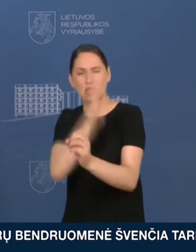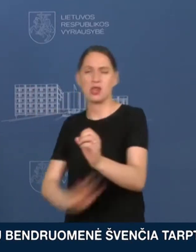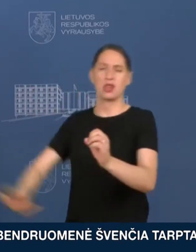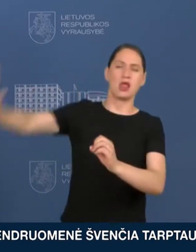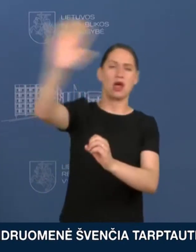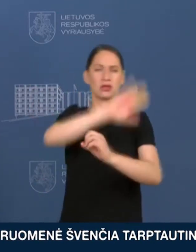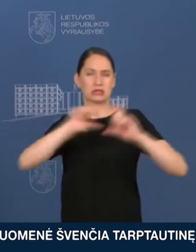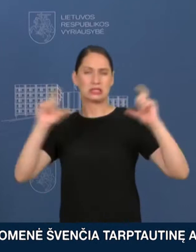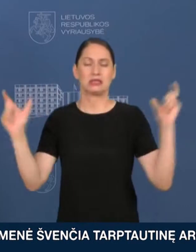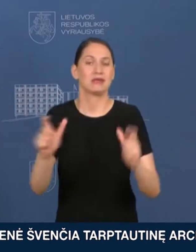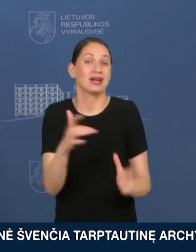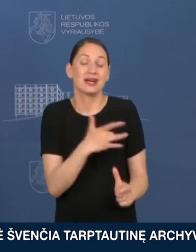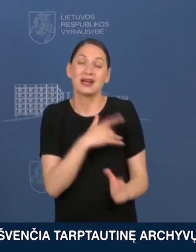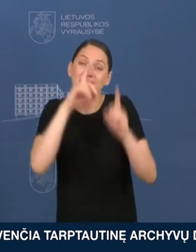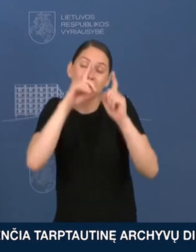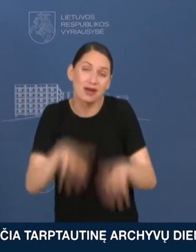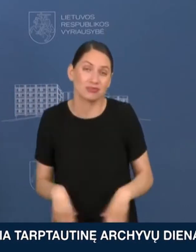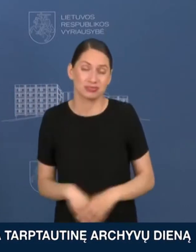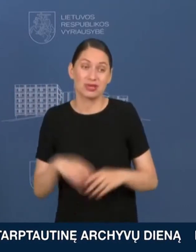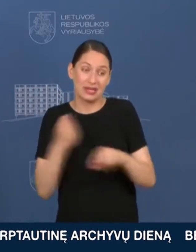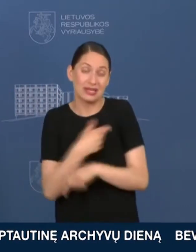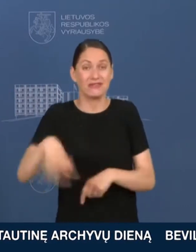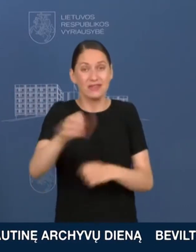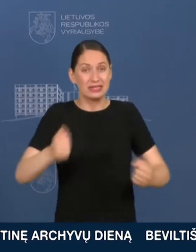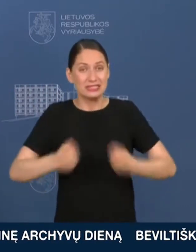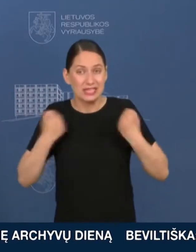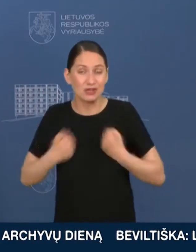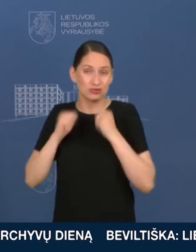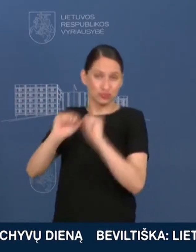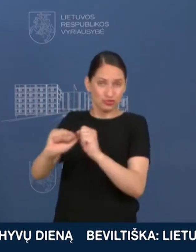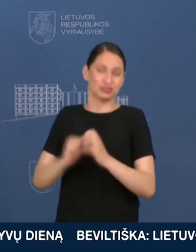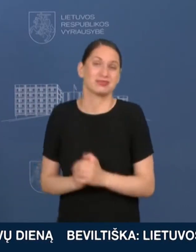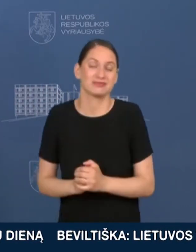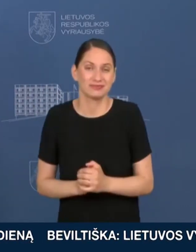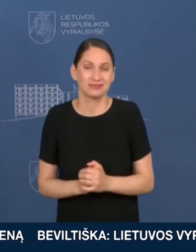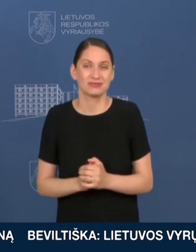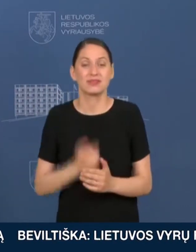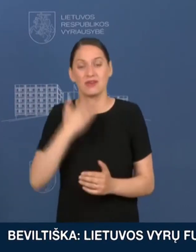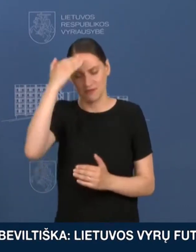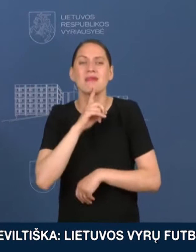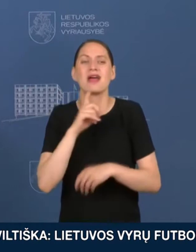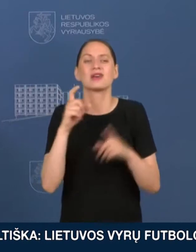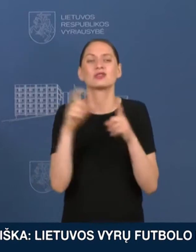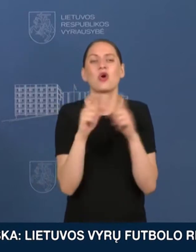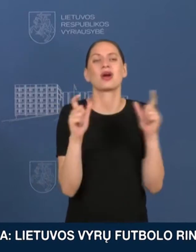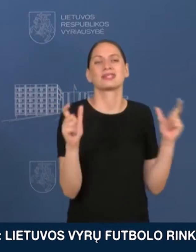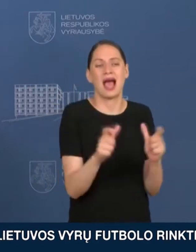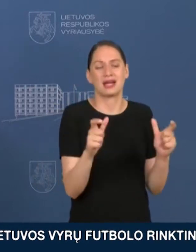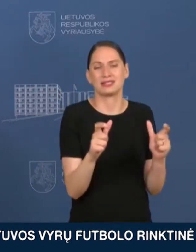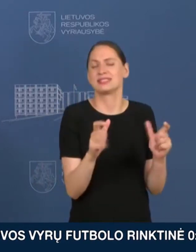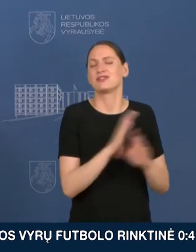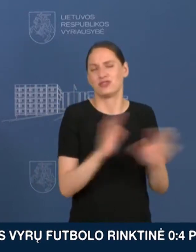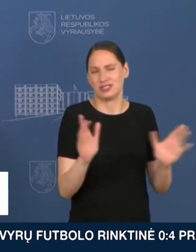matyti, kad yra neverta, reikia daryti viską, to nebūtų. Tai tą esame nusiteikę visą vasarą ir daryti. Tačiau